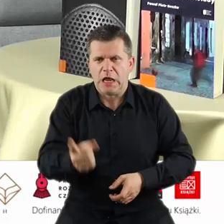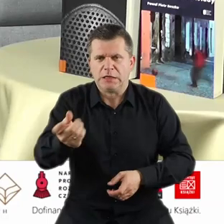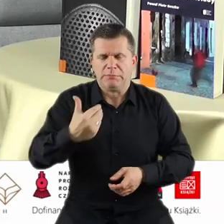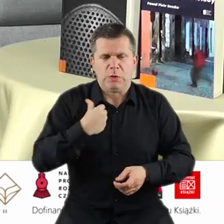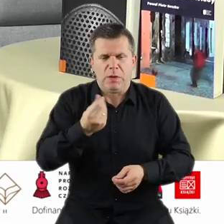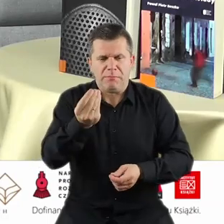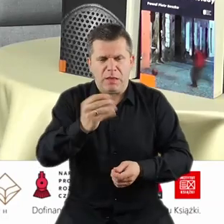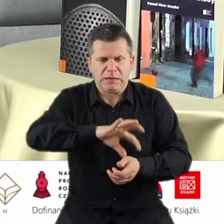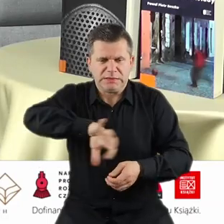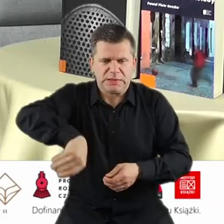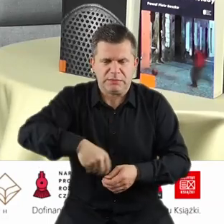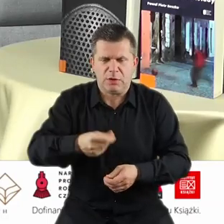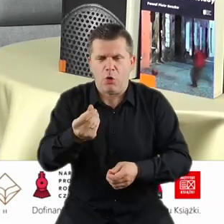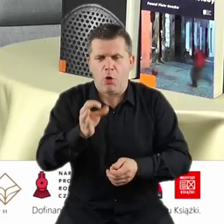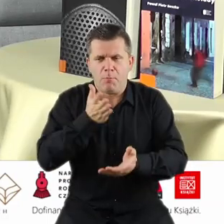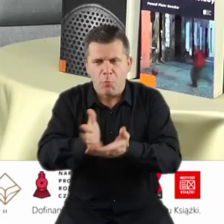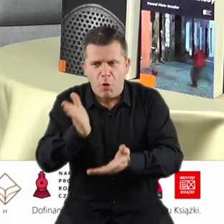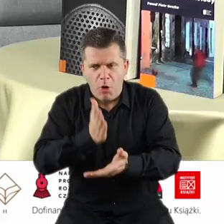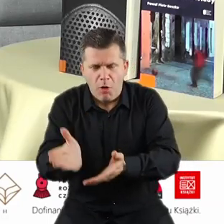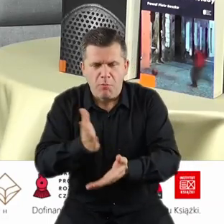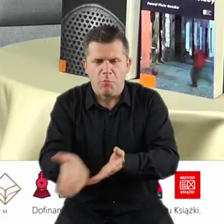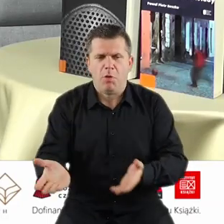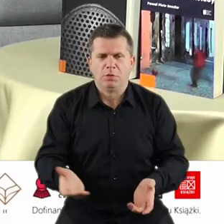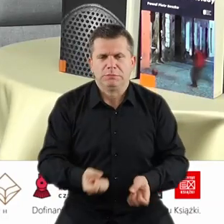brali pieniądze za pomoc,